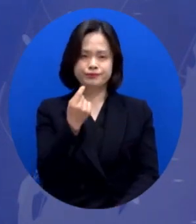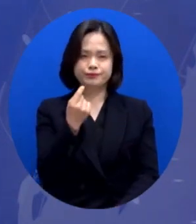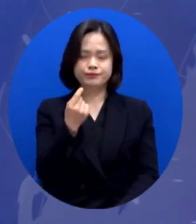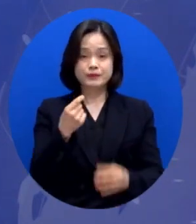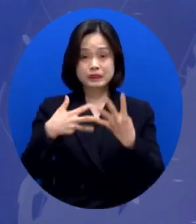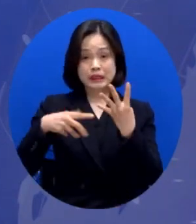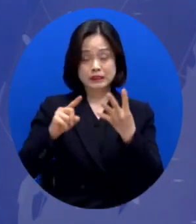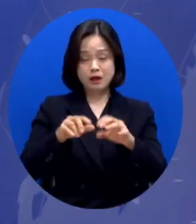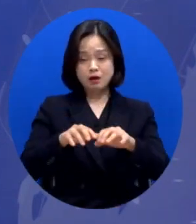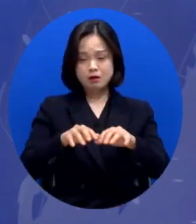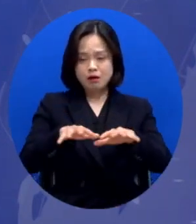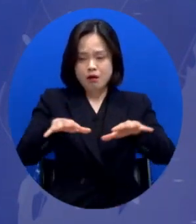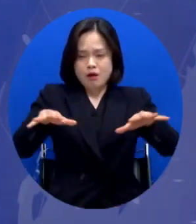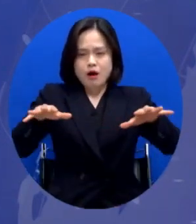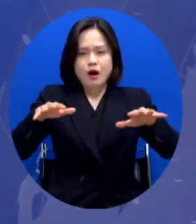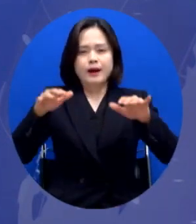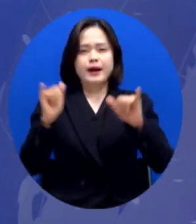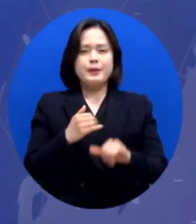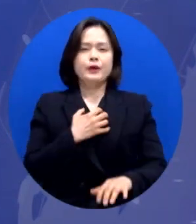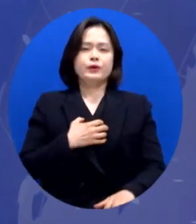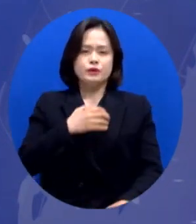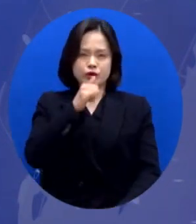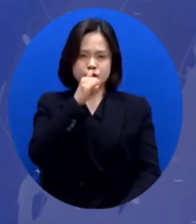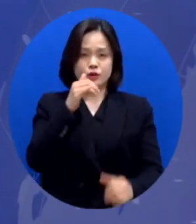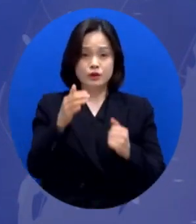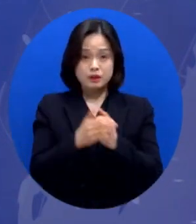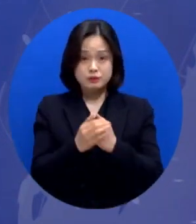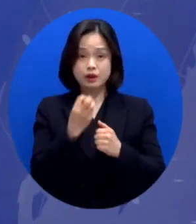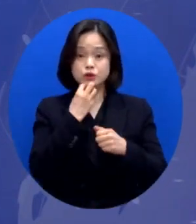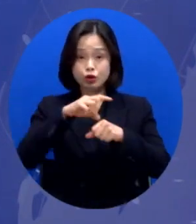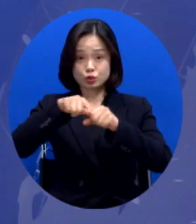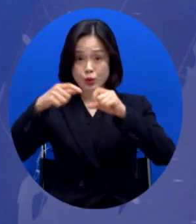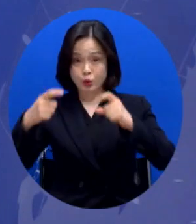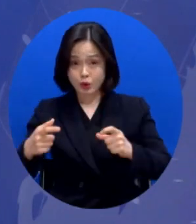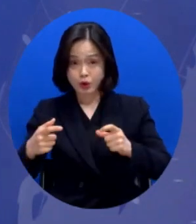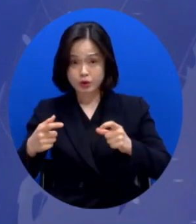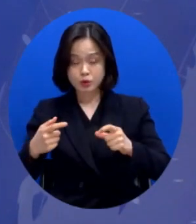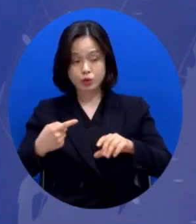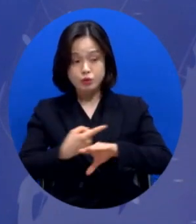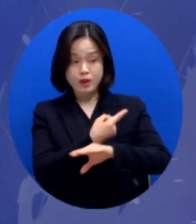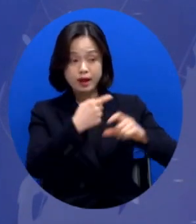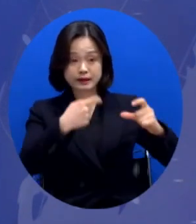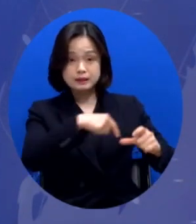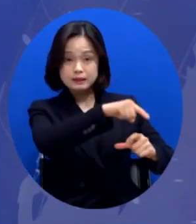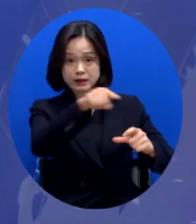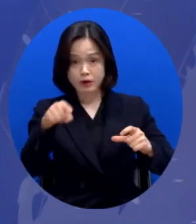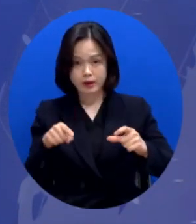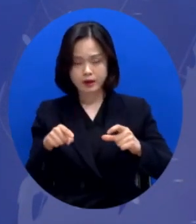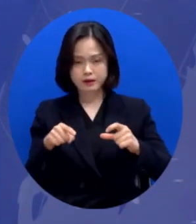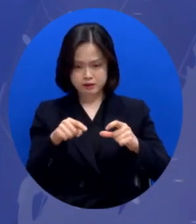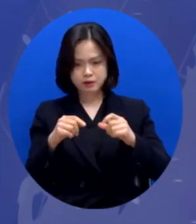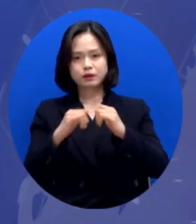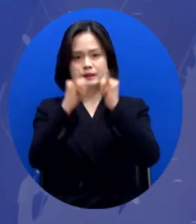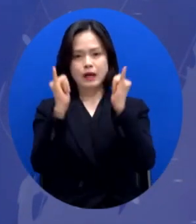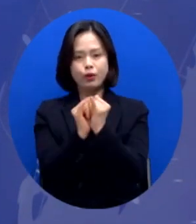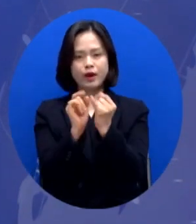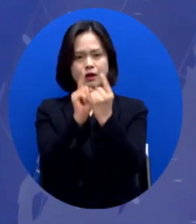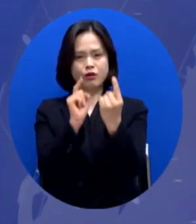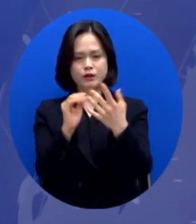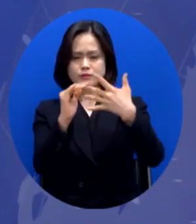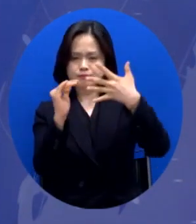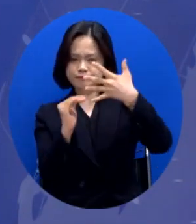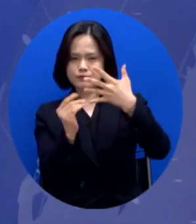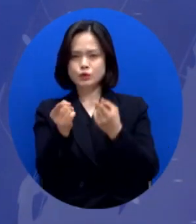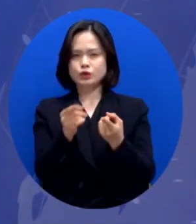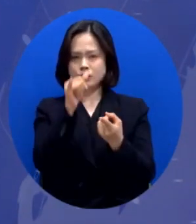가시화되면서 수도권 2단계, 또 비수도권 1.5단계 등 기존의 사회적 거리두기 단계가 연장됐습니다. 네. 원래는 지난